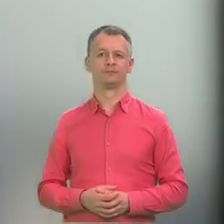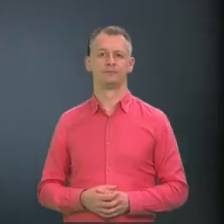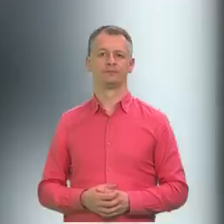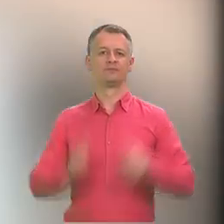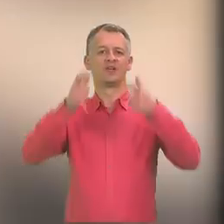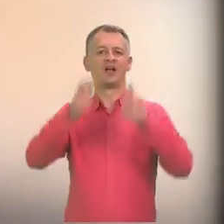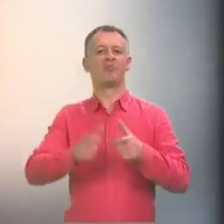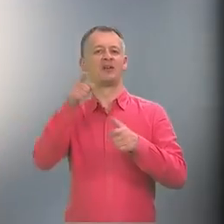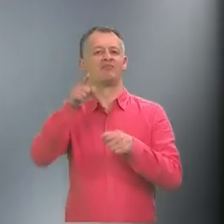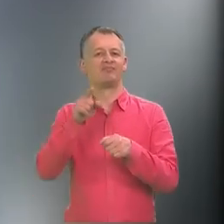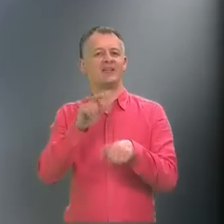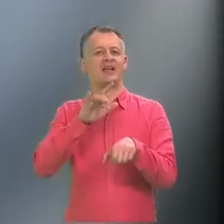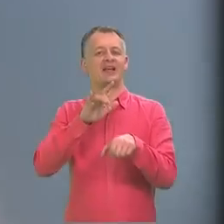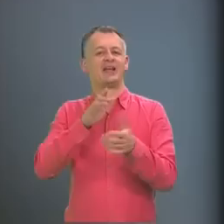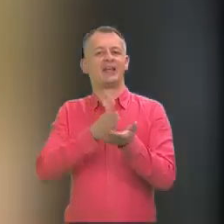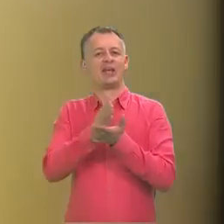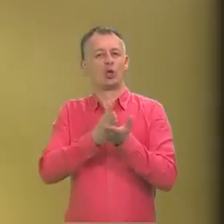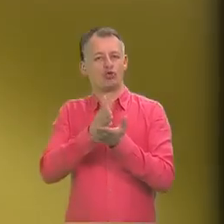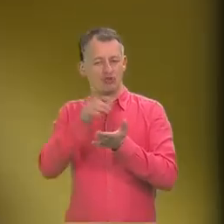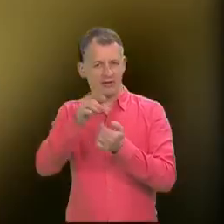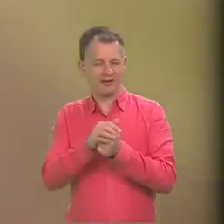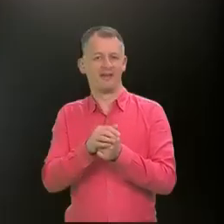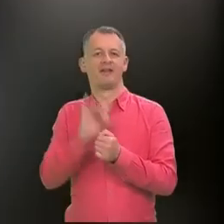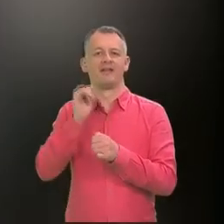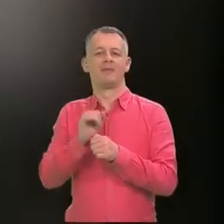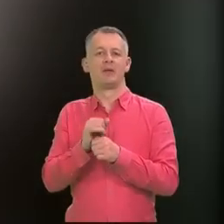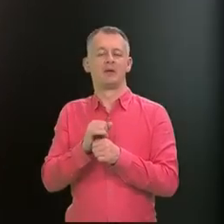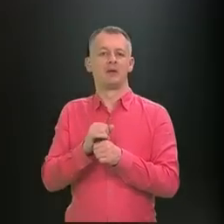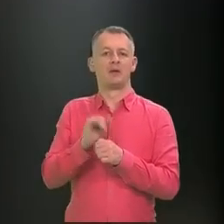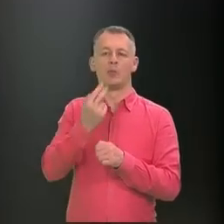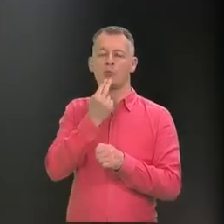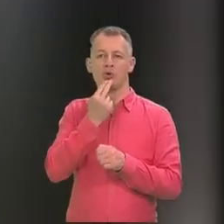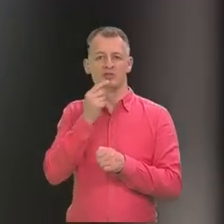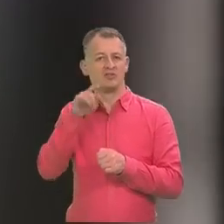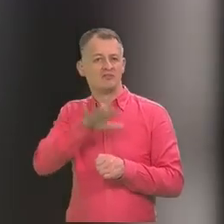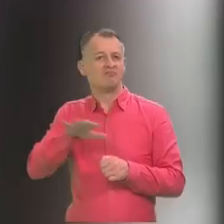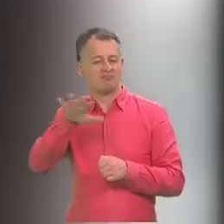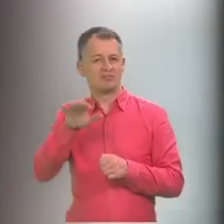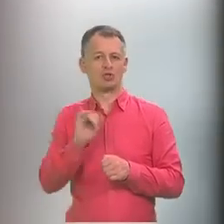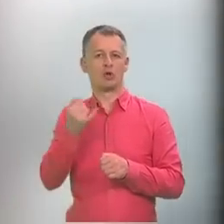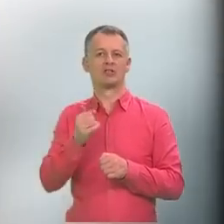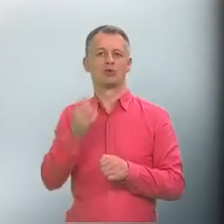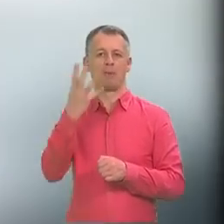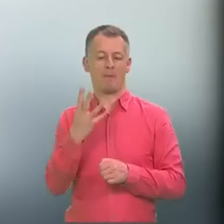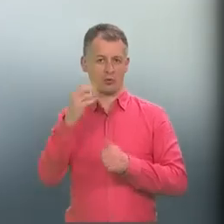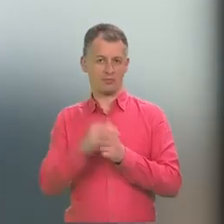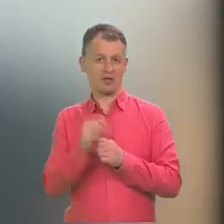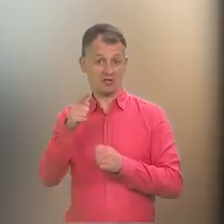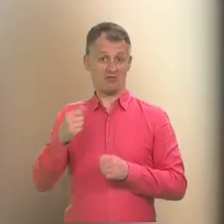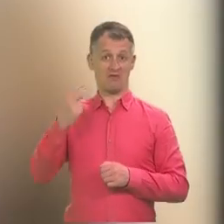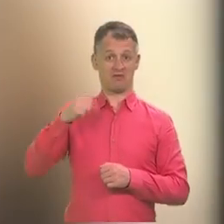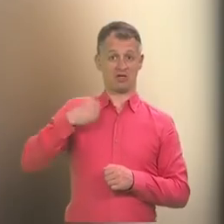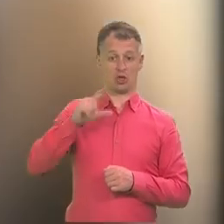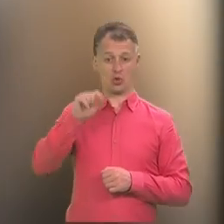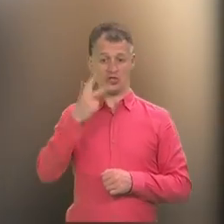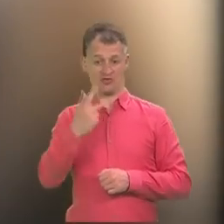Cabinetul artizanal de chirurgie estetică, unde au descins polițiștii, era situat pe arteră intens circulată din sectorul 4 al capitalei. Aici, o tânără de 23 de